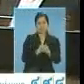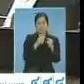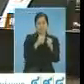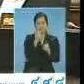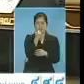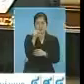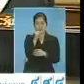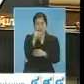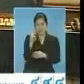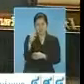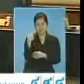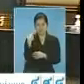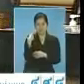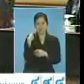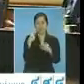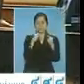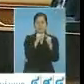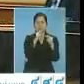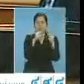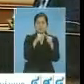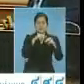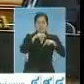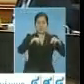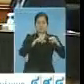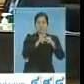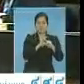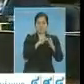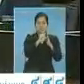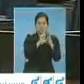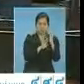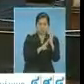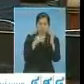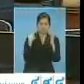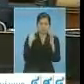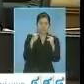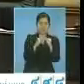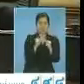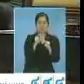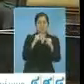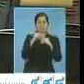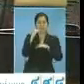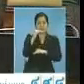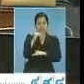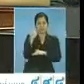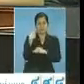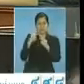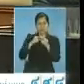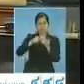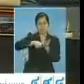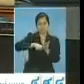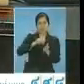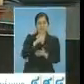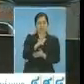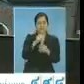10% ต่อ GDP เพื่อเป็นการรักษาวินัยการเงินการคลังนะคะซึ่งได้มีการกำหนดให้หนี้สาธารณะต่อ GDP นั้น